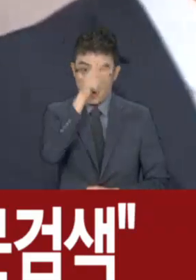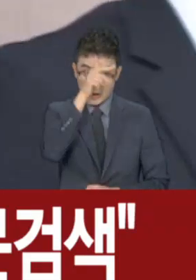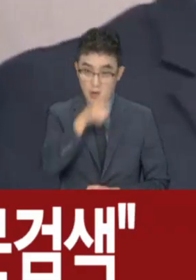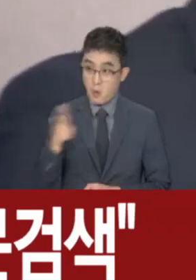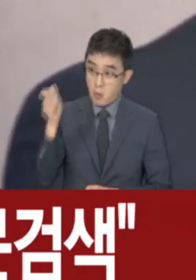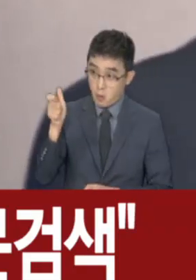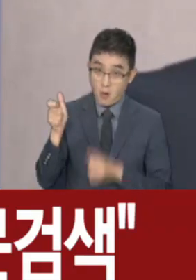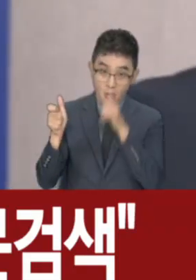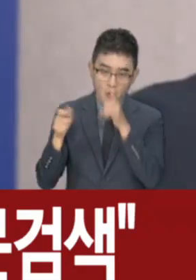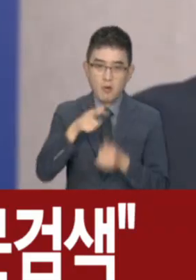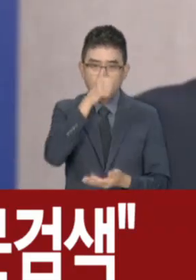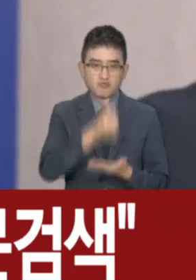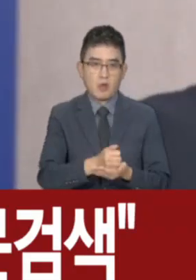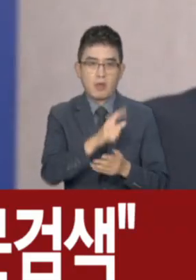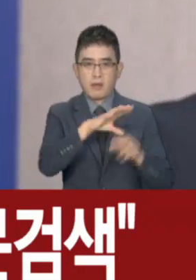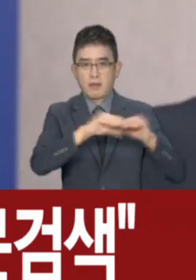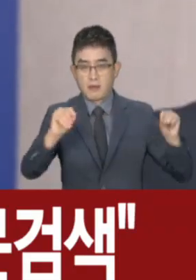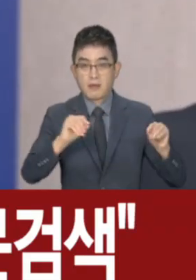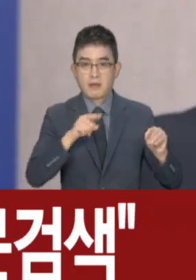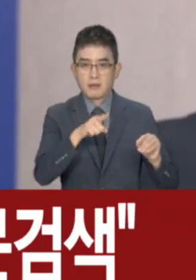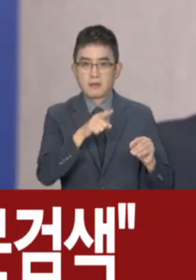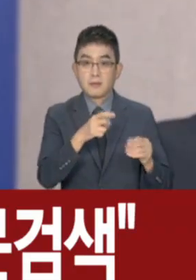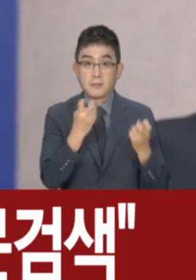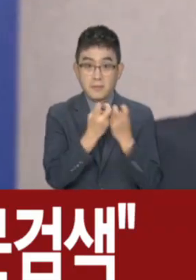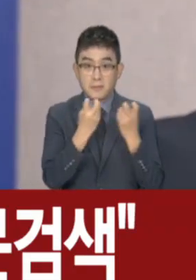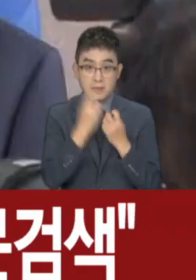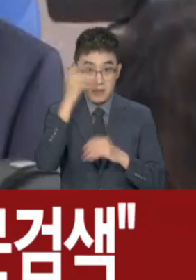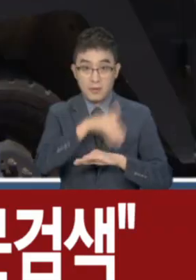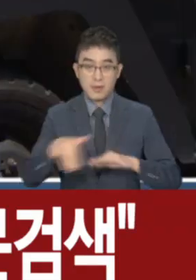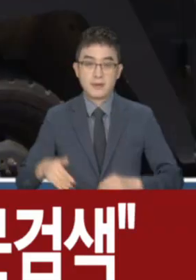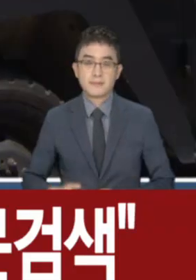대해 면책 규정도 적극 적용할 예정입니다.